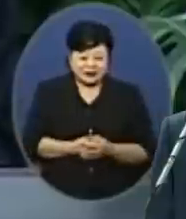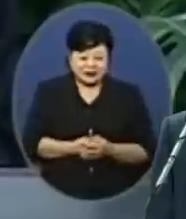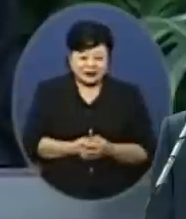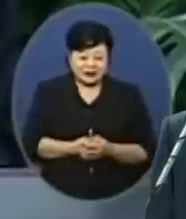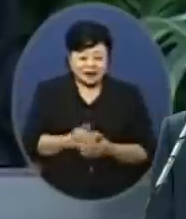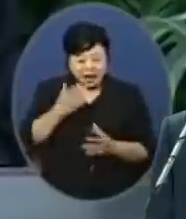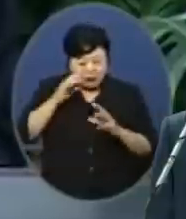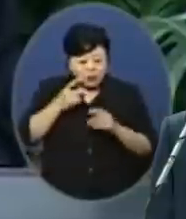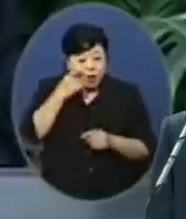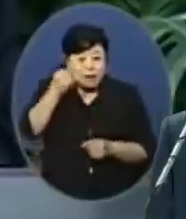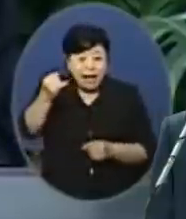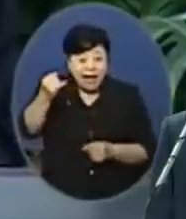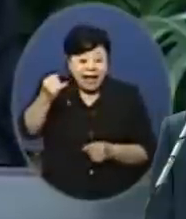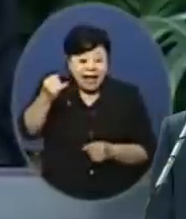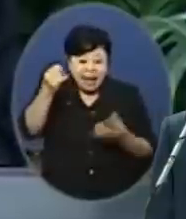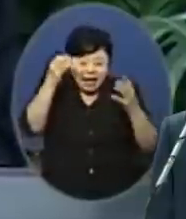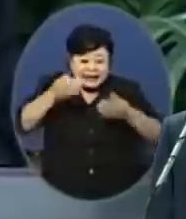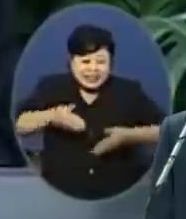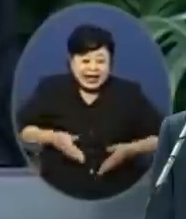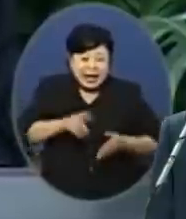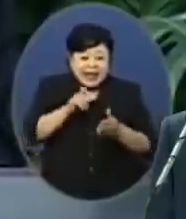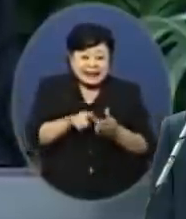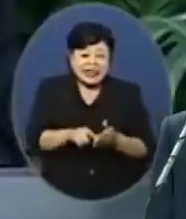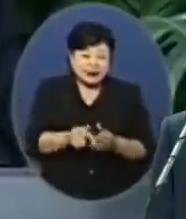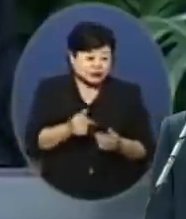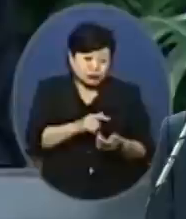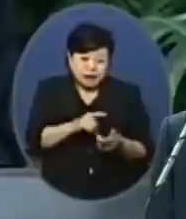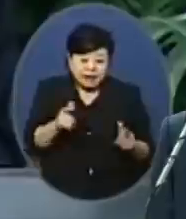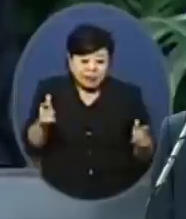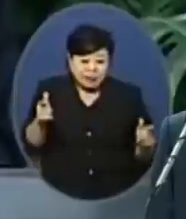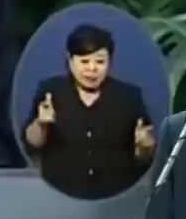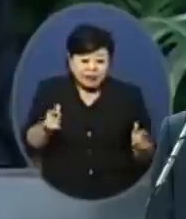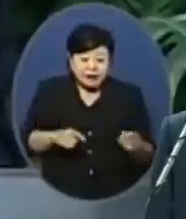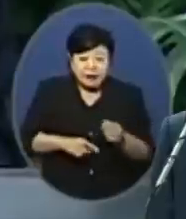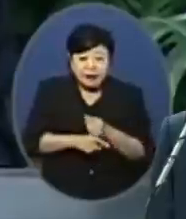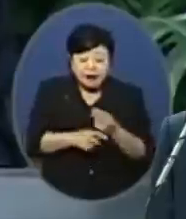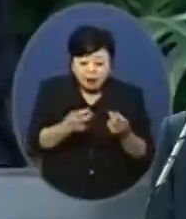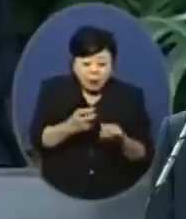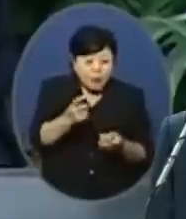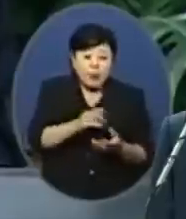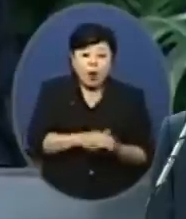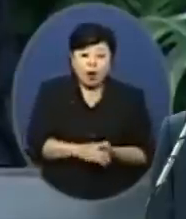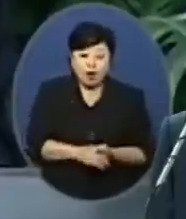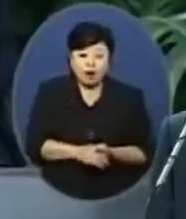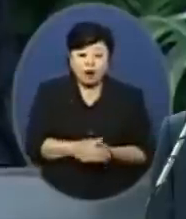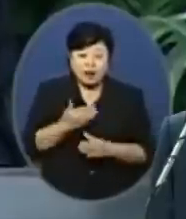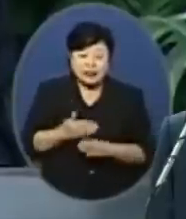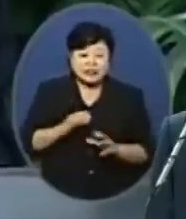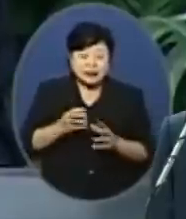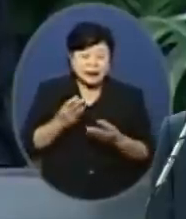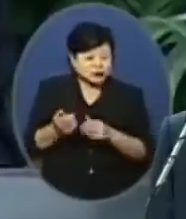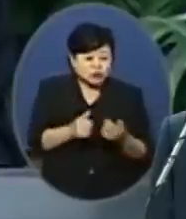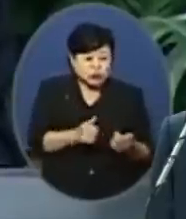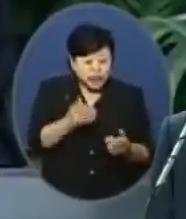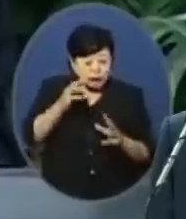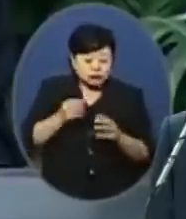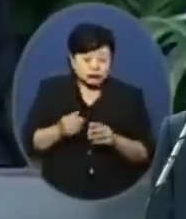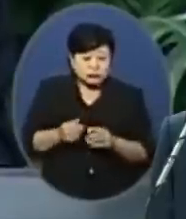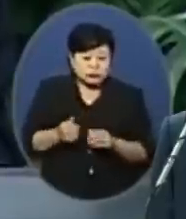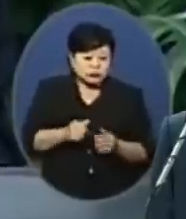하면 한국의 어머니는 애들을 낳으면 애들이 안 죽고 살아나냐? 다른 나라에서는 많이 죽는데